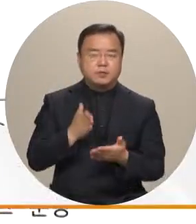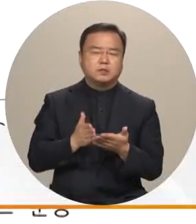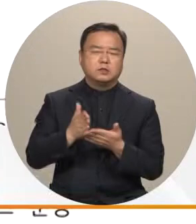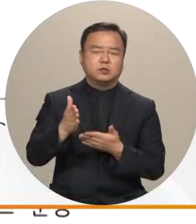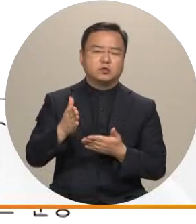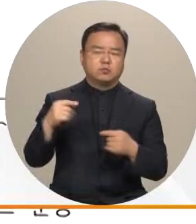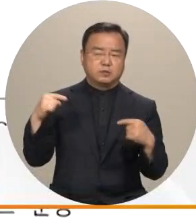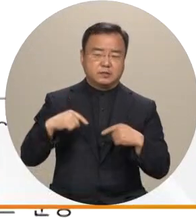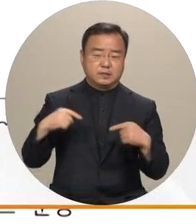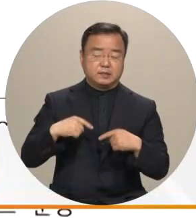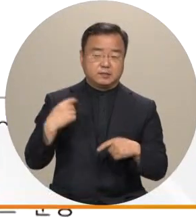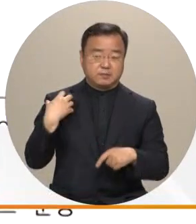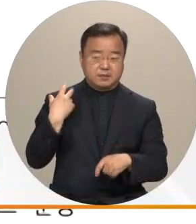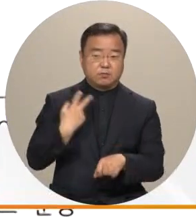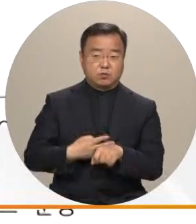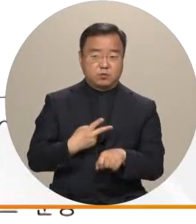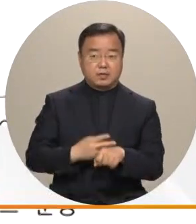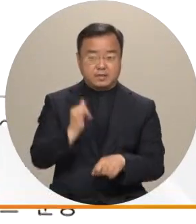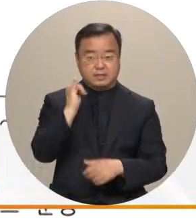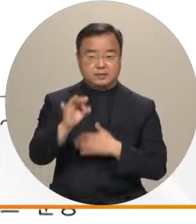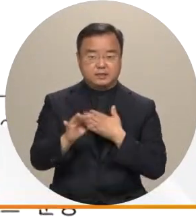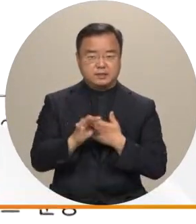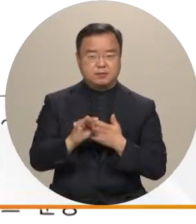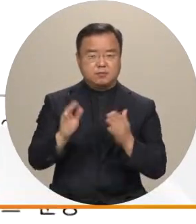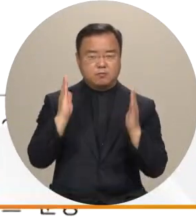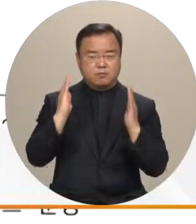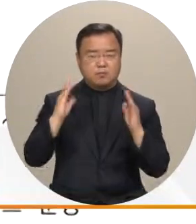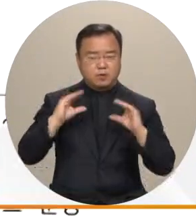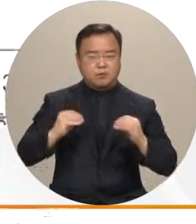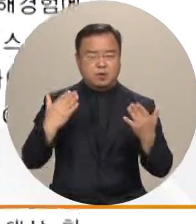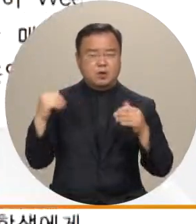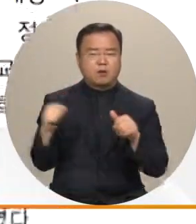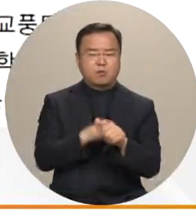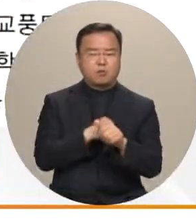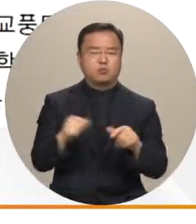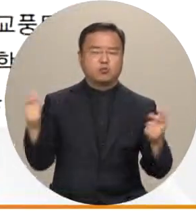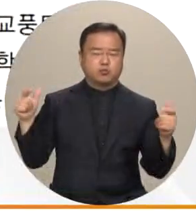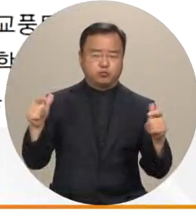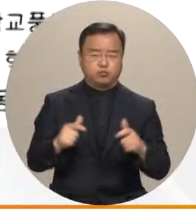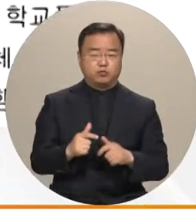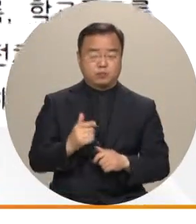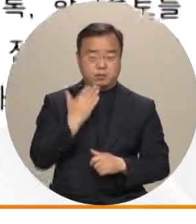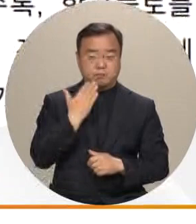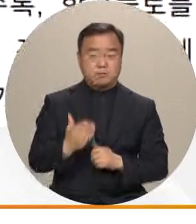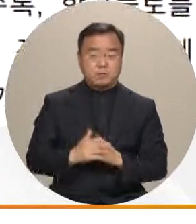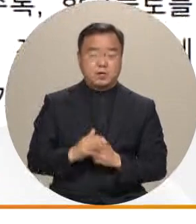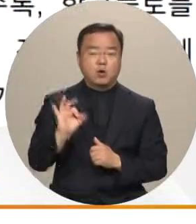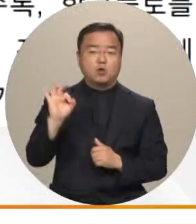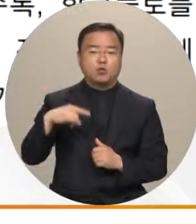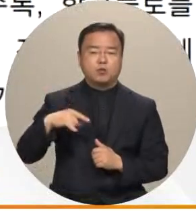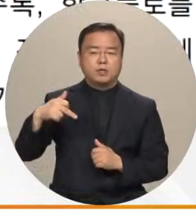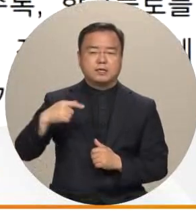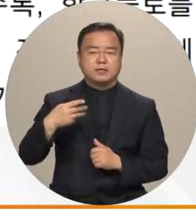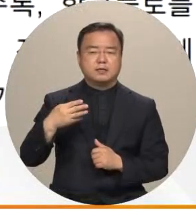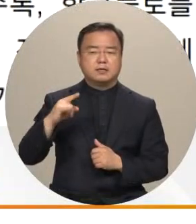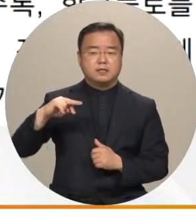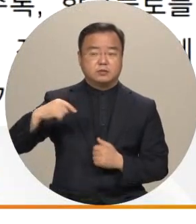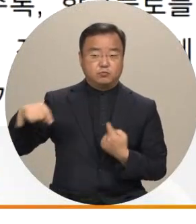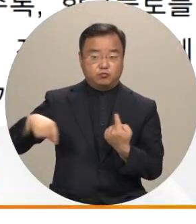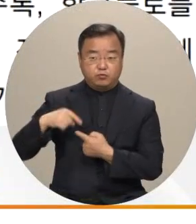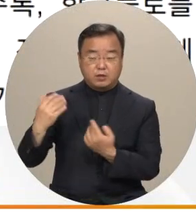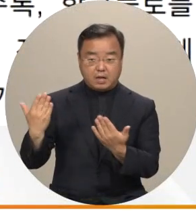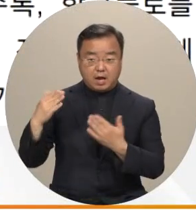배치된 학교는 학교폭력 사례와 학업 중단이 큰 폭으로 감소했습니다. 위클래스를 운영하는 학교는 그렇지 않은